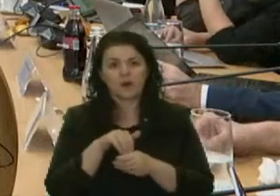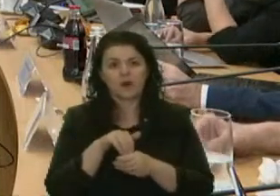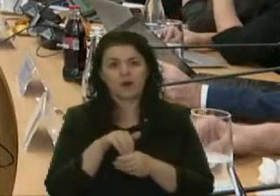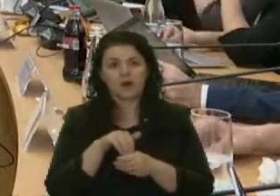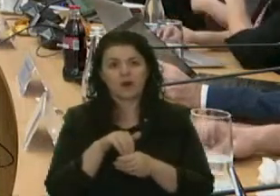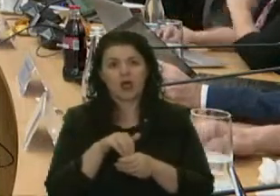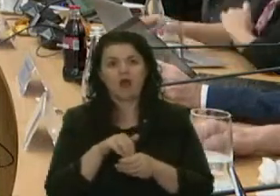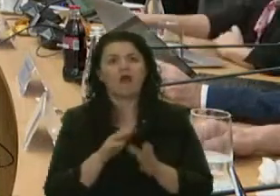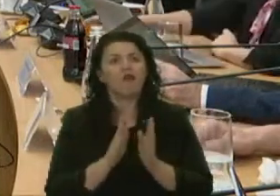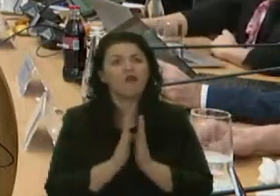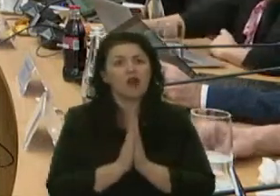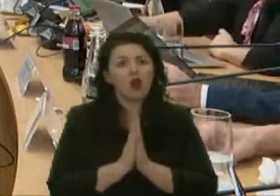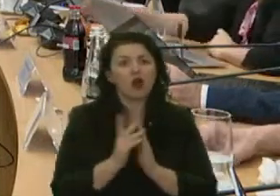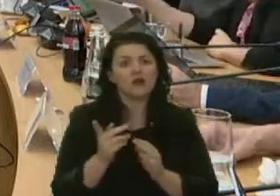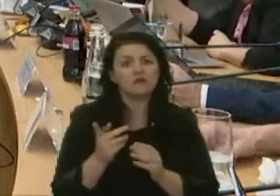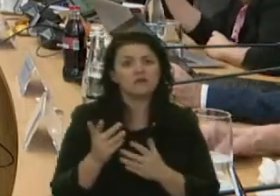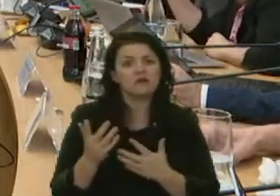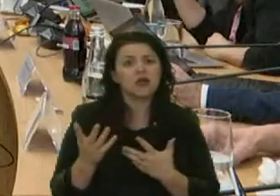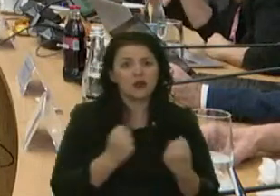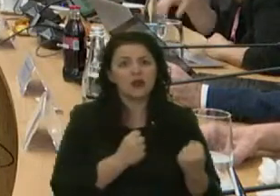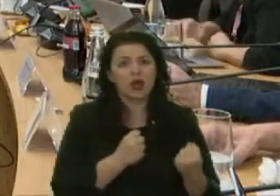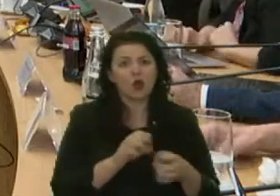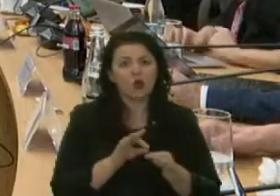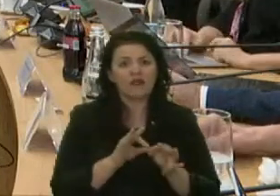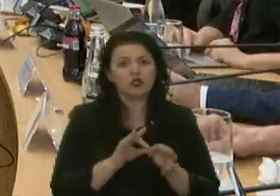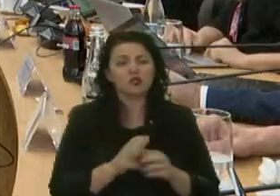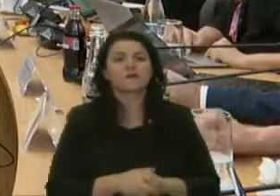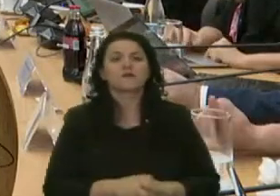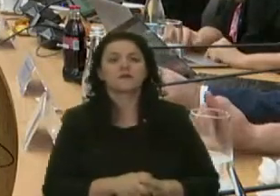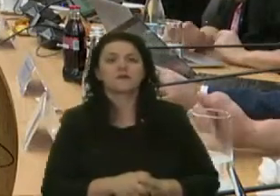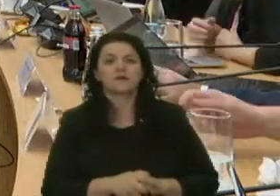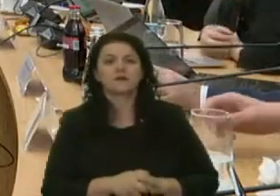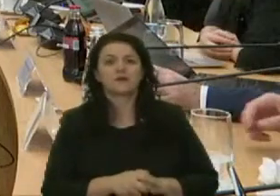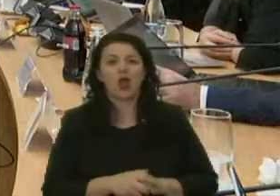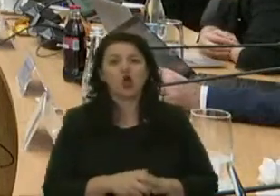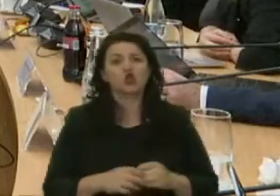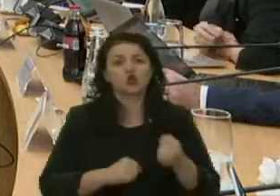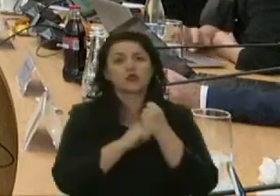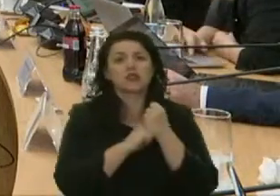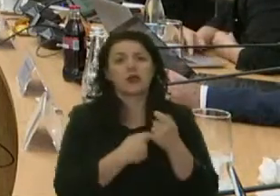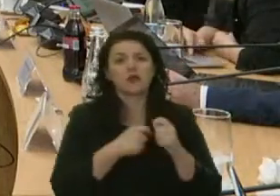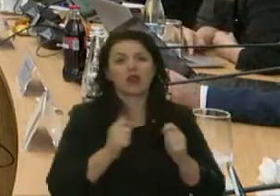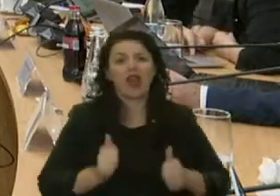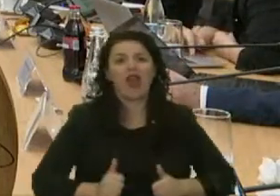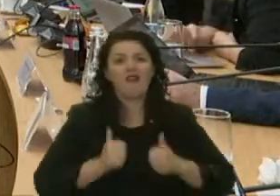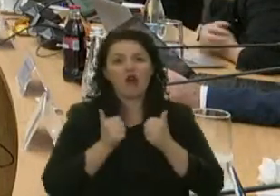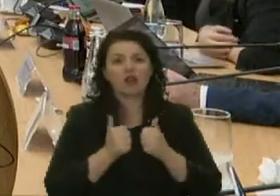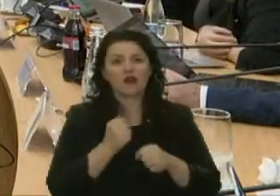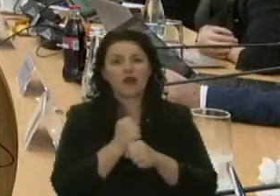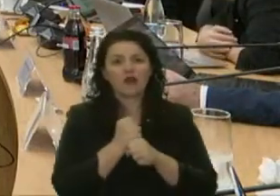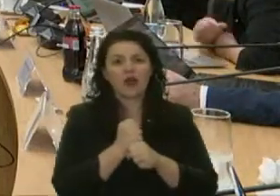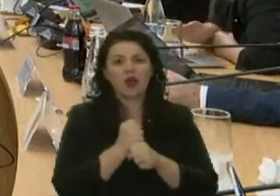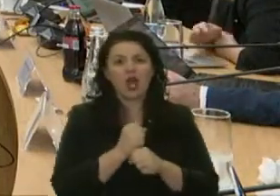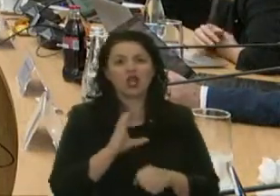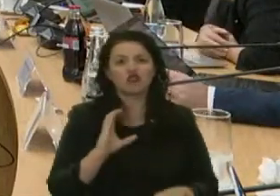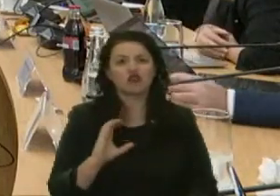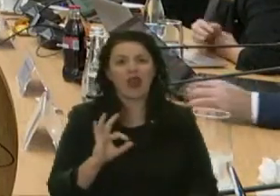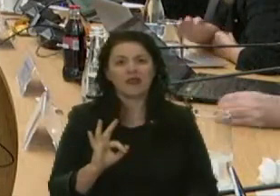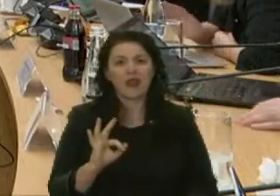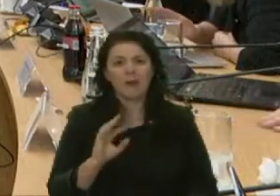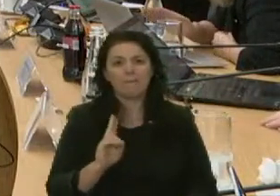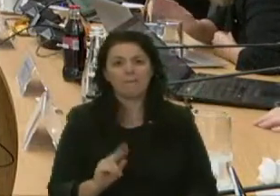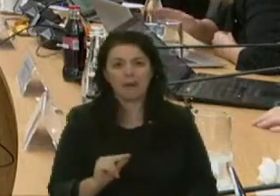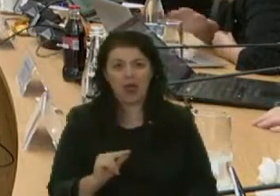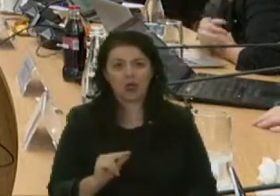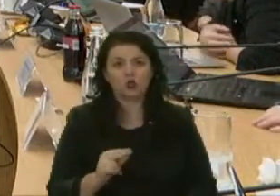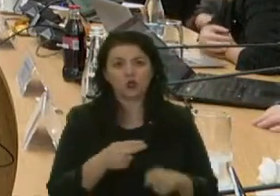vă vă rog doamna consilier Mulțumesc mult susținem toate eforturile de a crea o flotă CTP No poluantă și